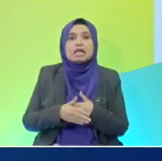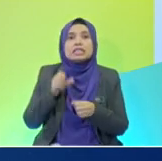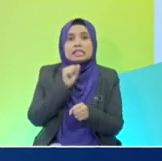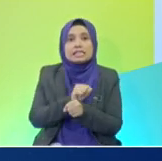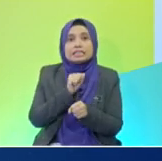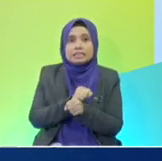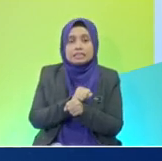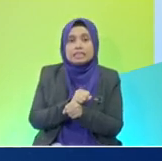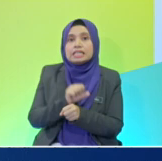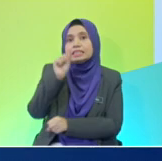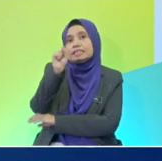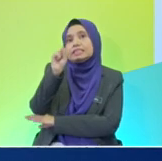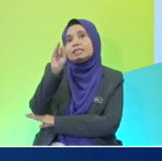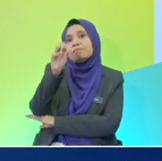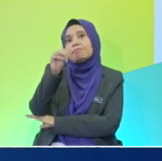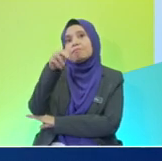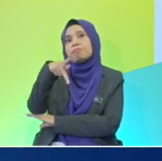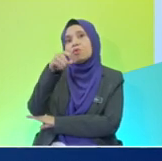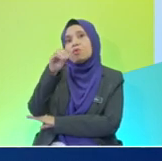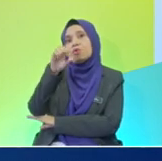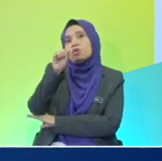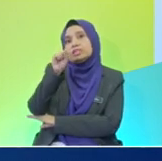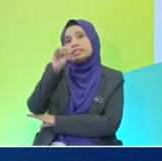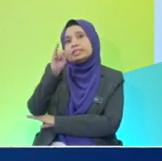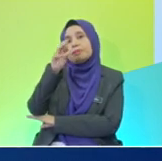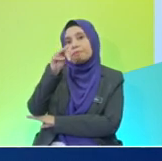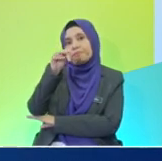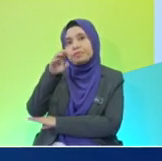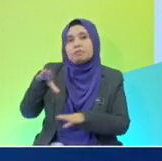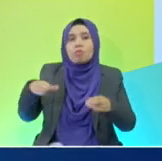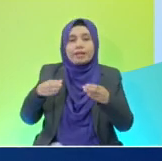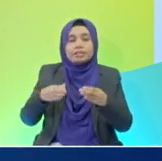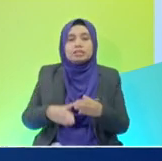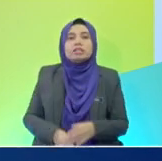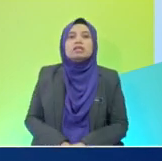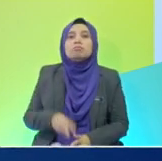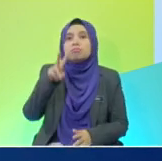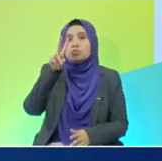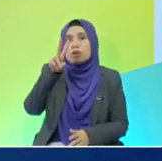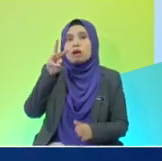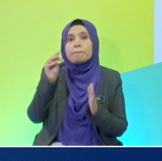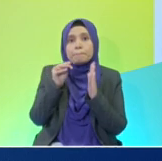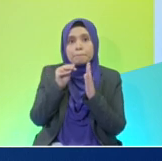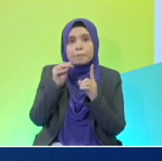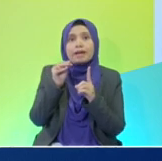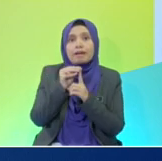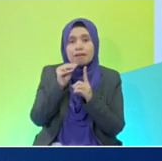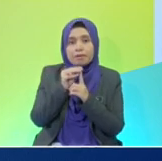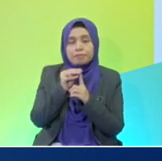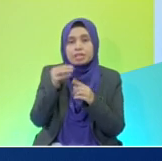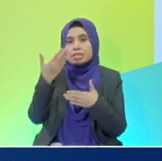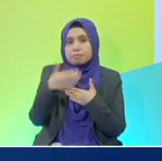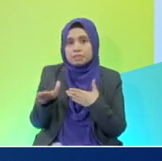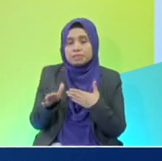yang dilakukan markasnya dua markah Oke jawaban nya selepaskan